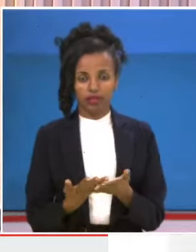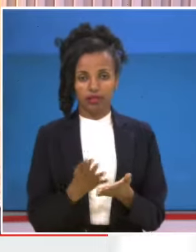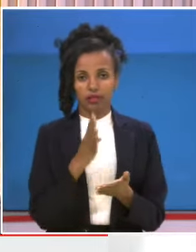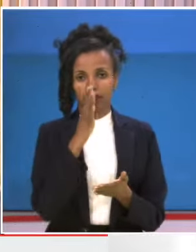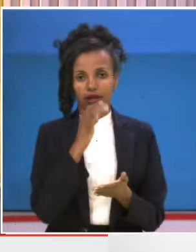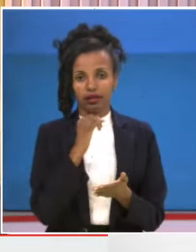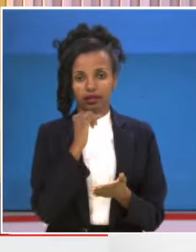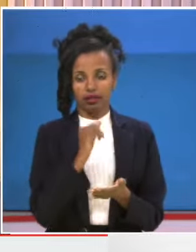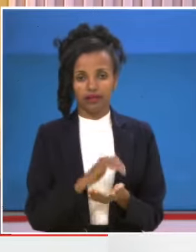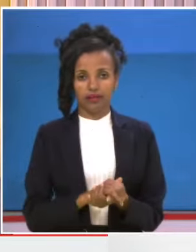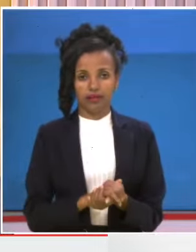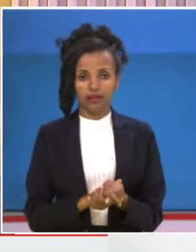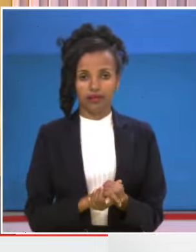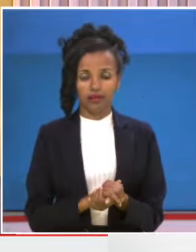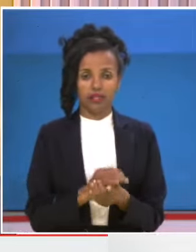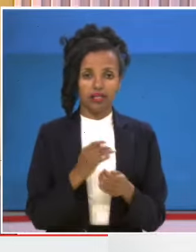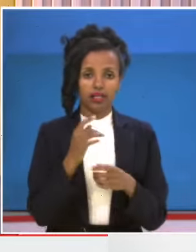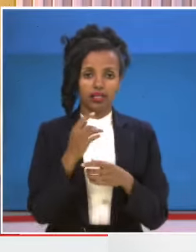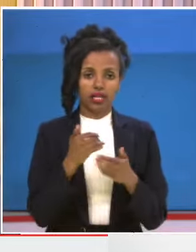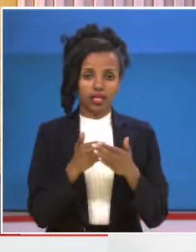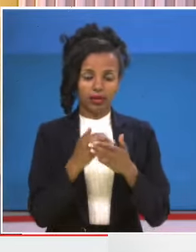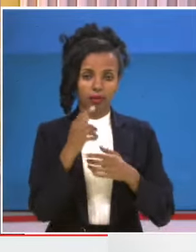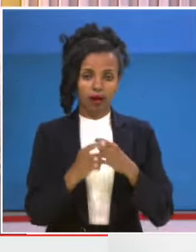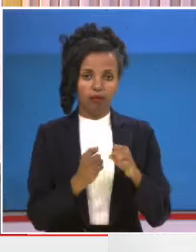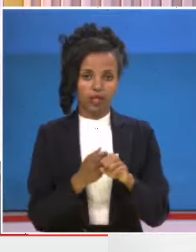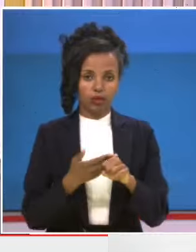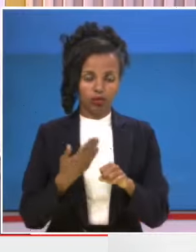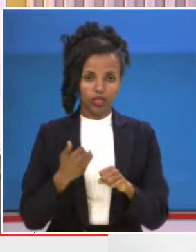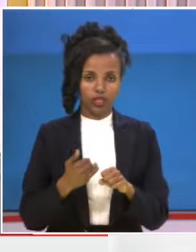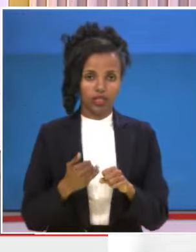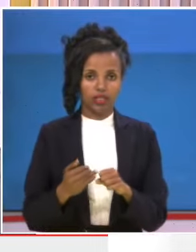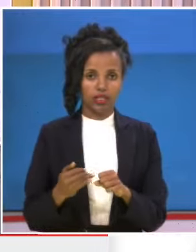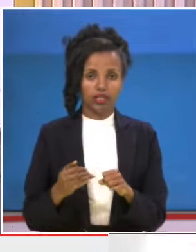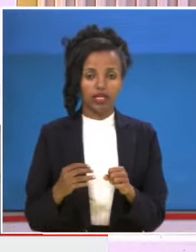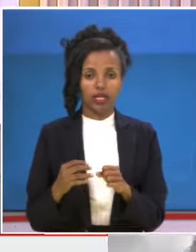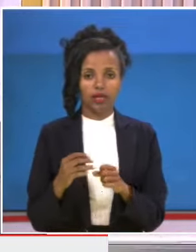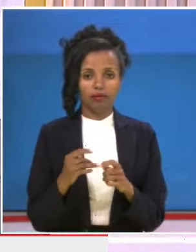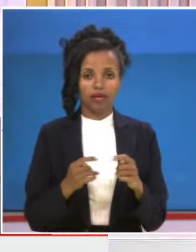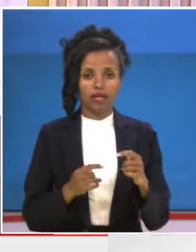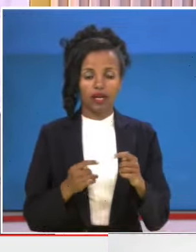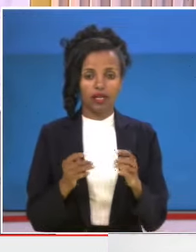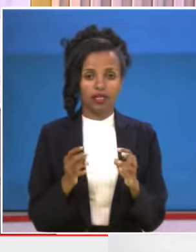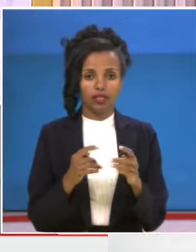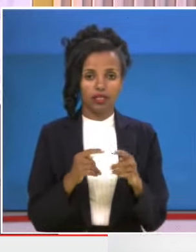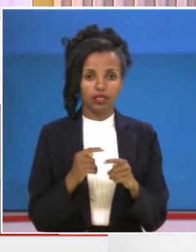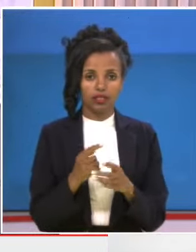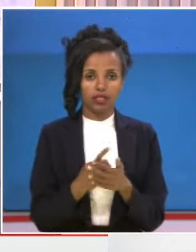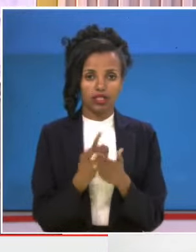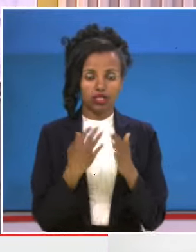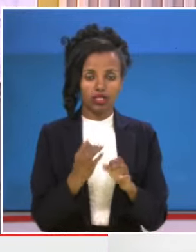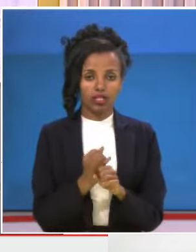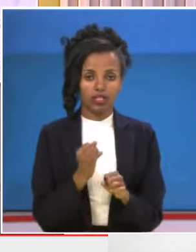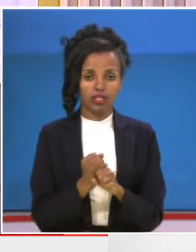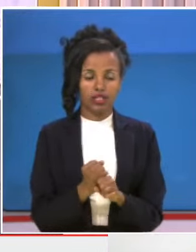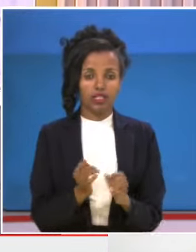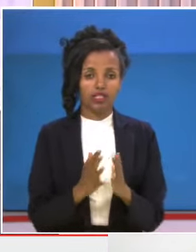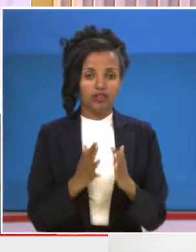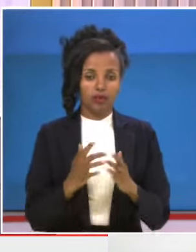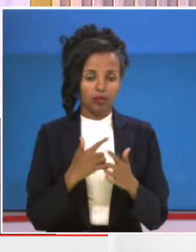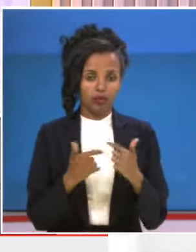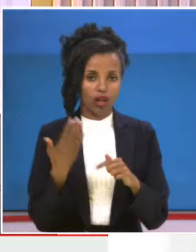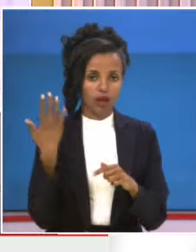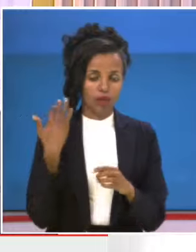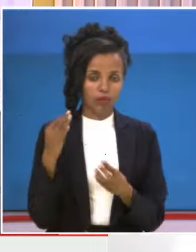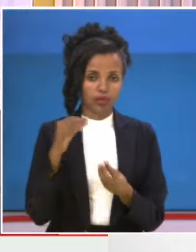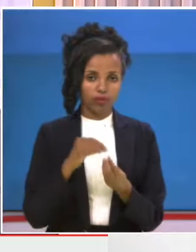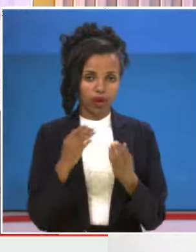እንዳይከሰት ከቅርብ ዓመታት ወዲህ የሜካናይዜሽን ስራችን በከፍተኛ ደረጃ እየተስፋፋ መጥቷል። አምናም